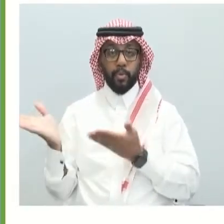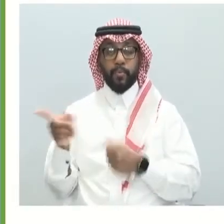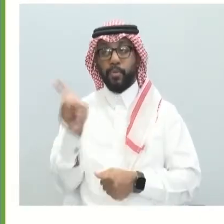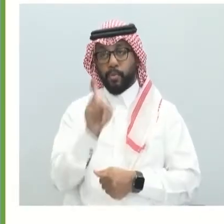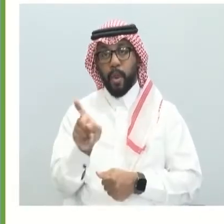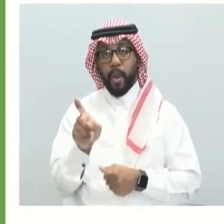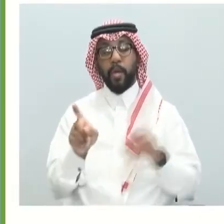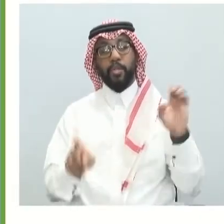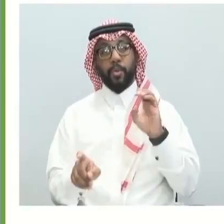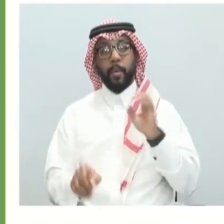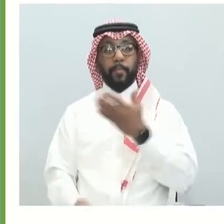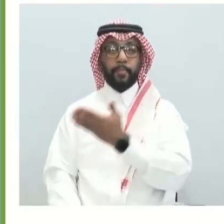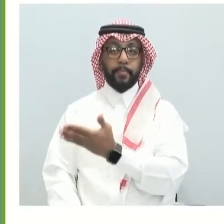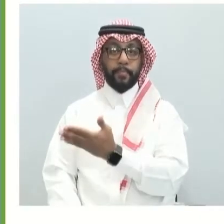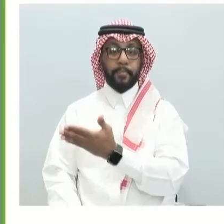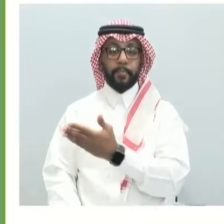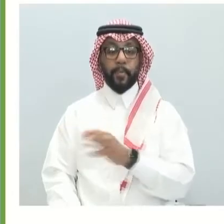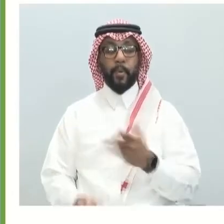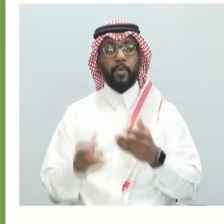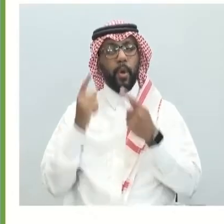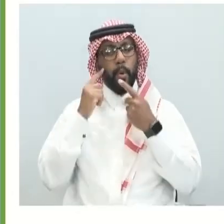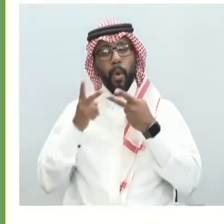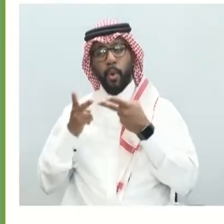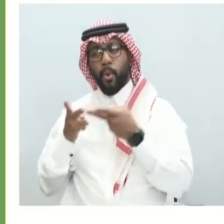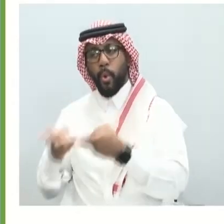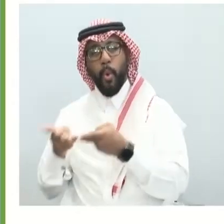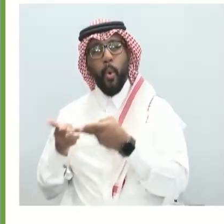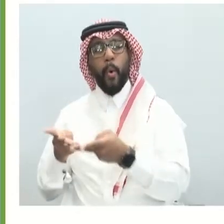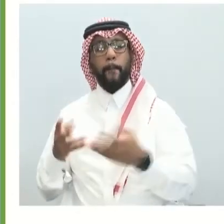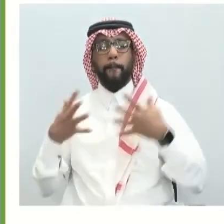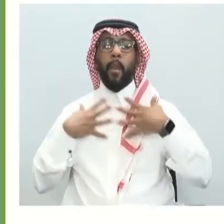النص بعنوان النوم صحه